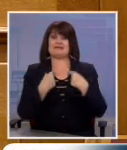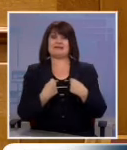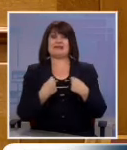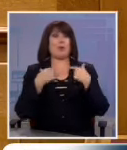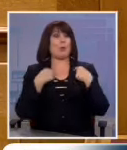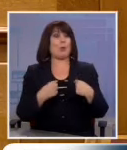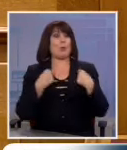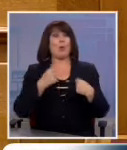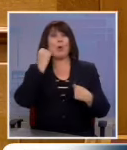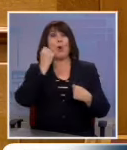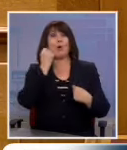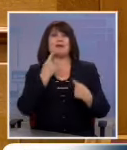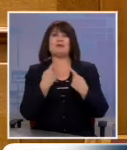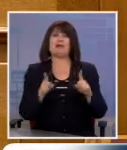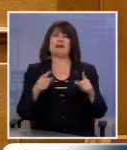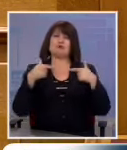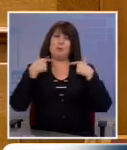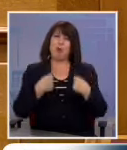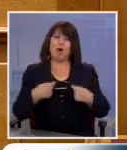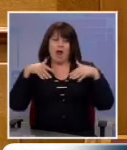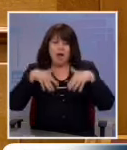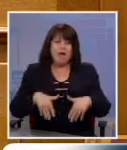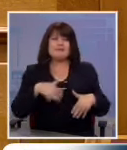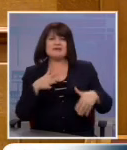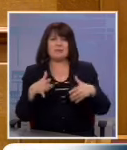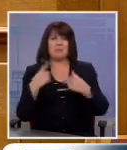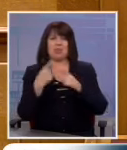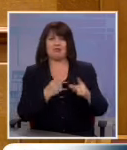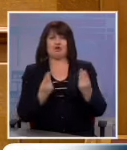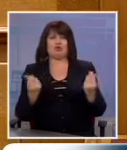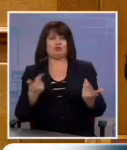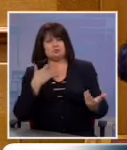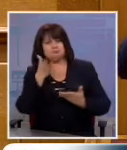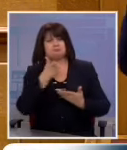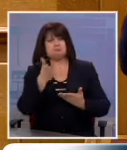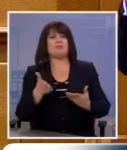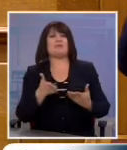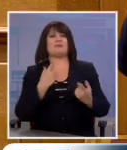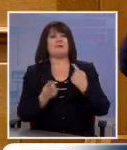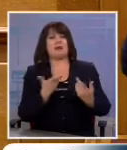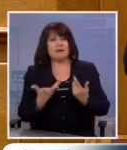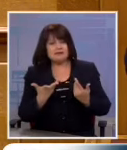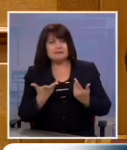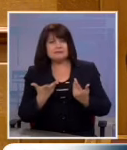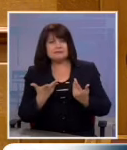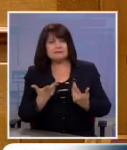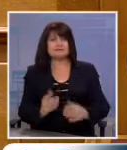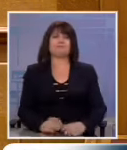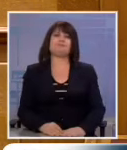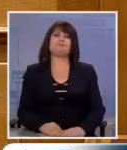στιλιστικές επιλογές τις λίγο μυστήριες, ξεκίνησε αυτή η διαπραγμάτευση. Από τη διαπραγμάτευση